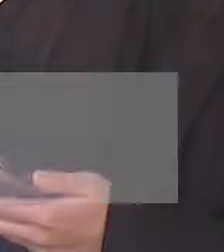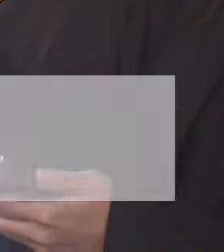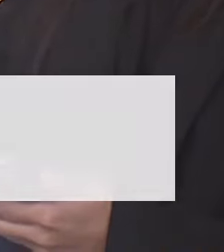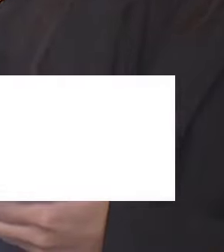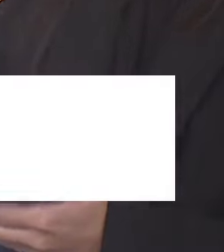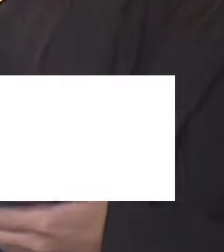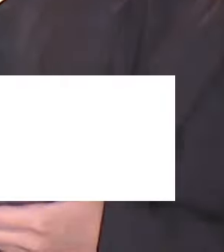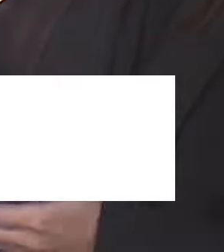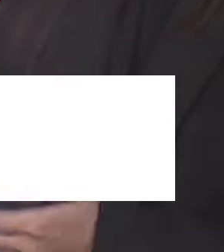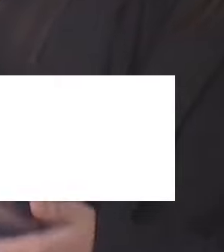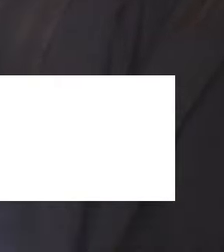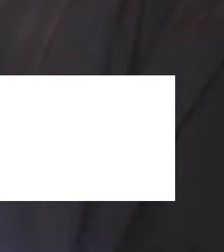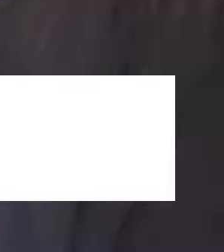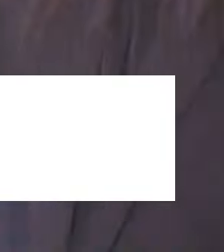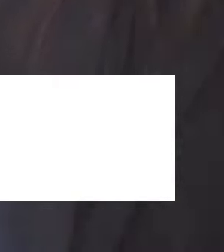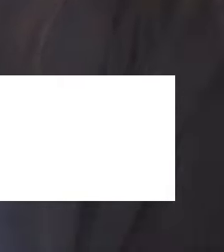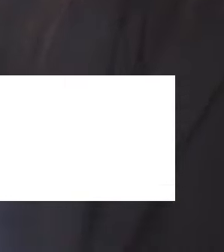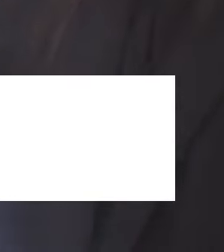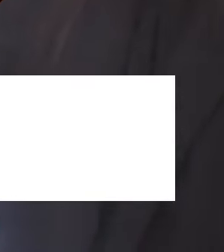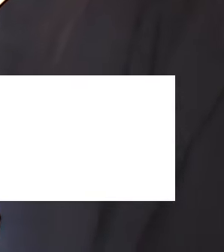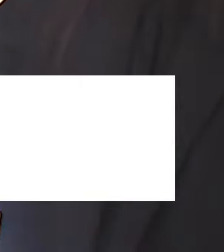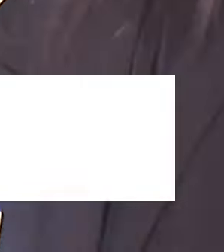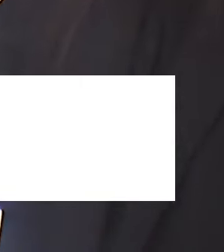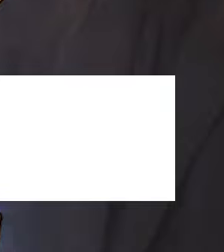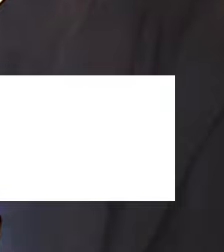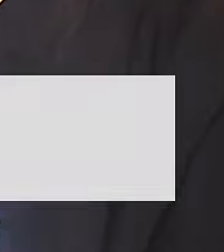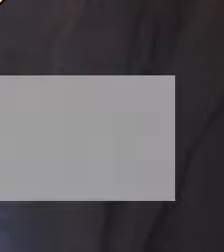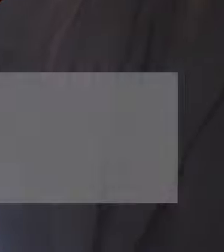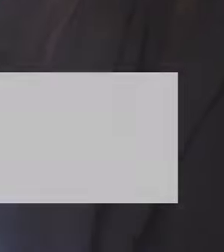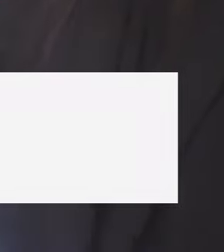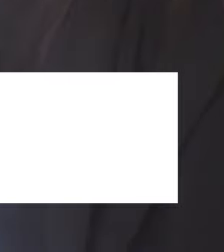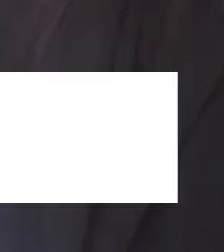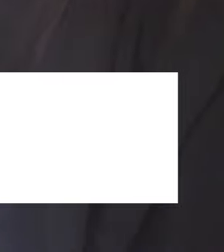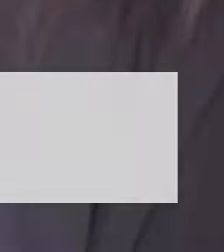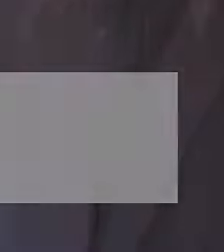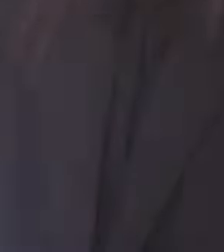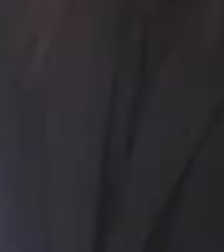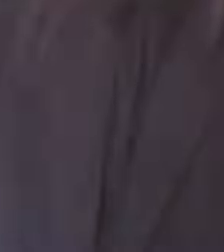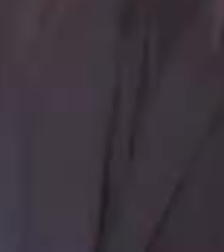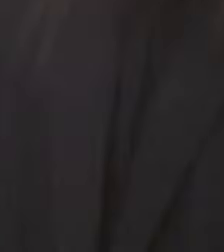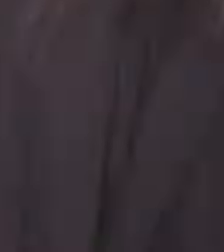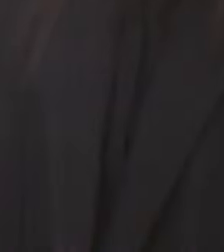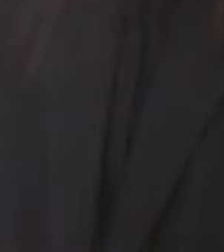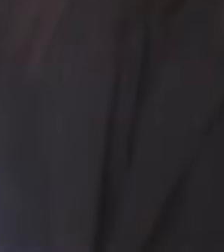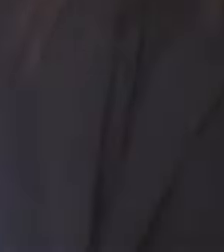없습니다. 1조 5천억 원대 정산대금 편취하셨다는 혐의 자체는 인정하십니까? 그렇지 않습니다.